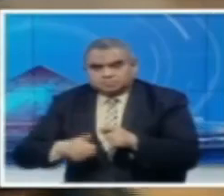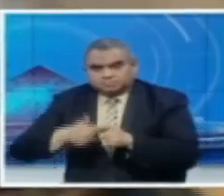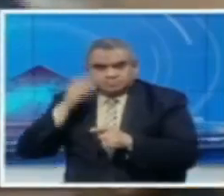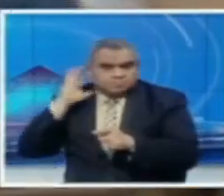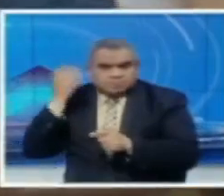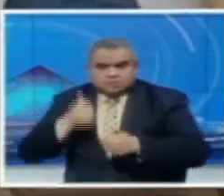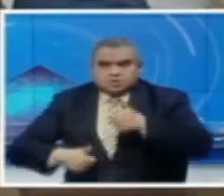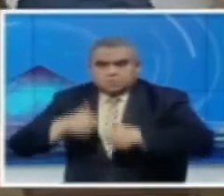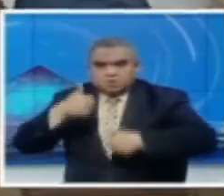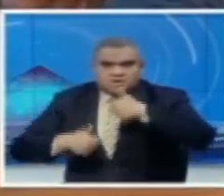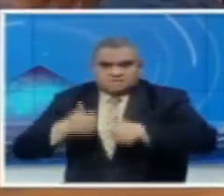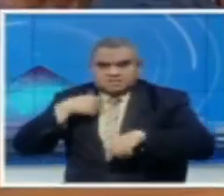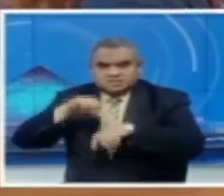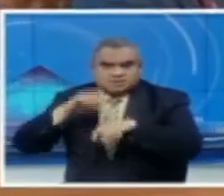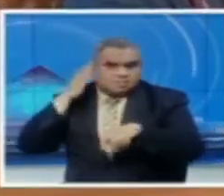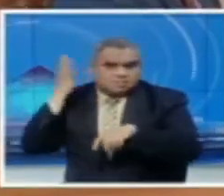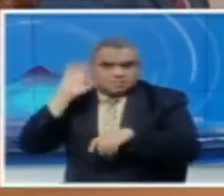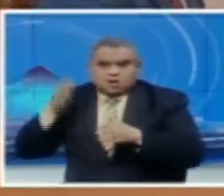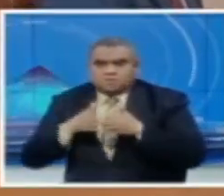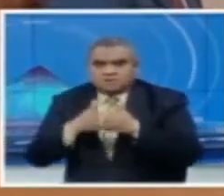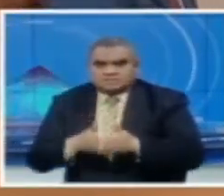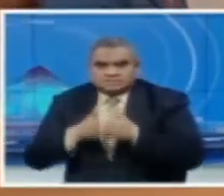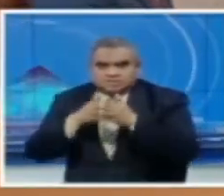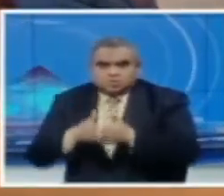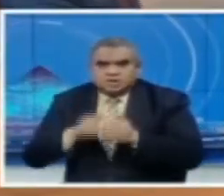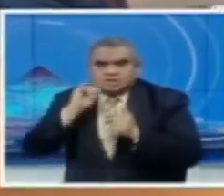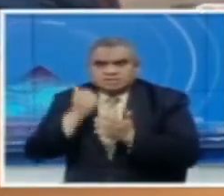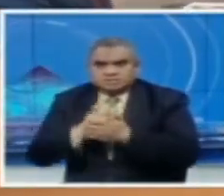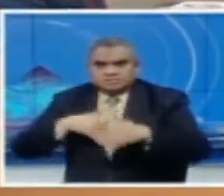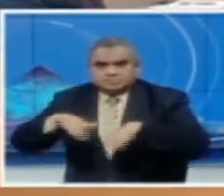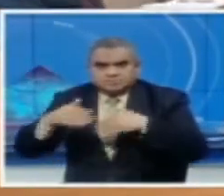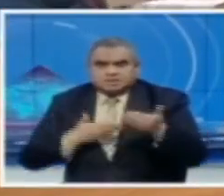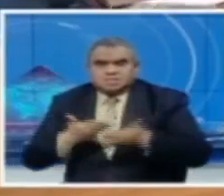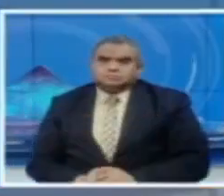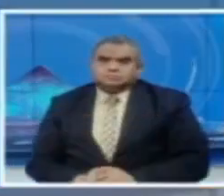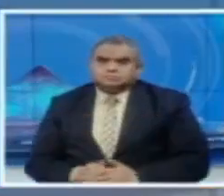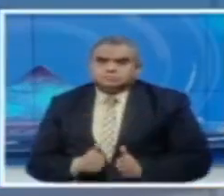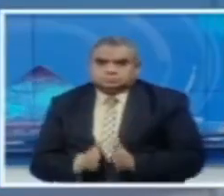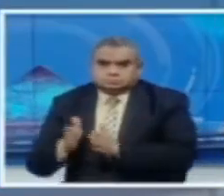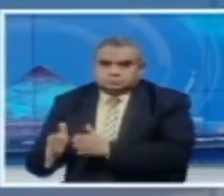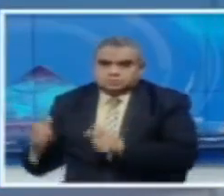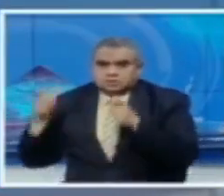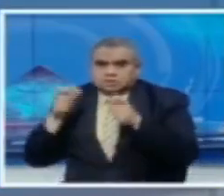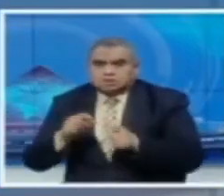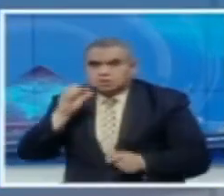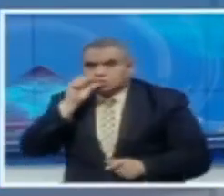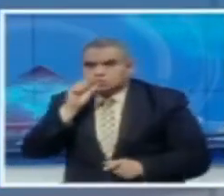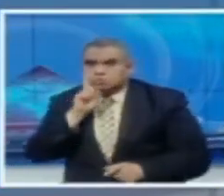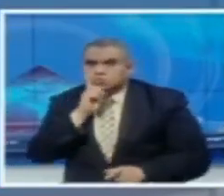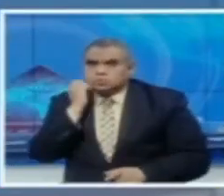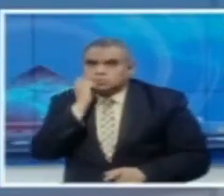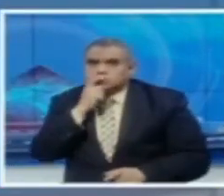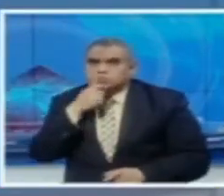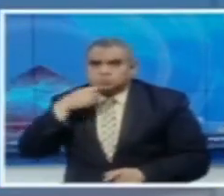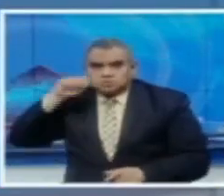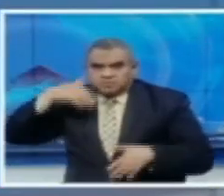التنافسية والمكانة المتفردة لقناة السويس على مستوى حركة التجارة العالمية. عقد الدكتور مصطفى مدبولي رئيس مجلس